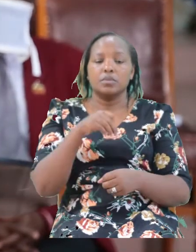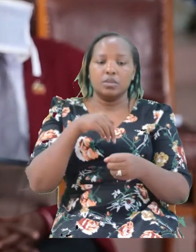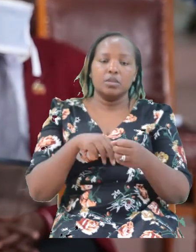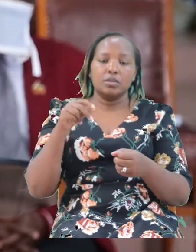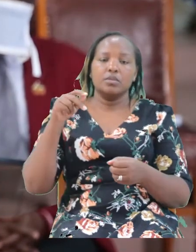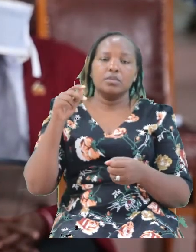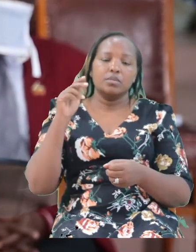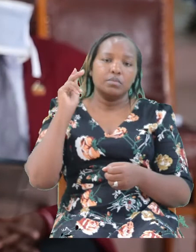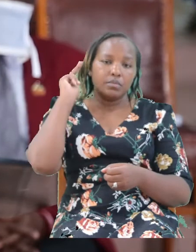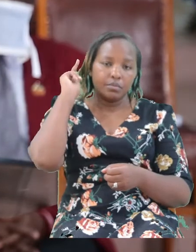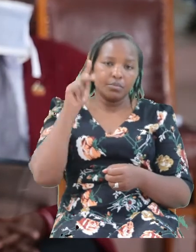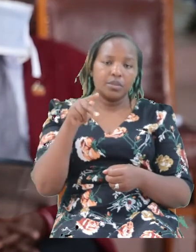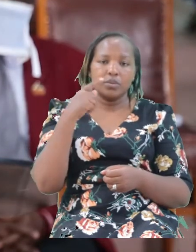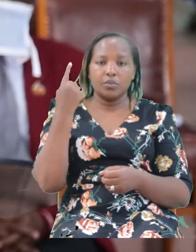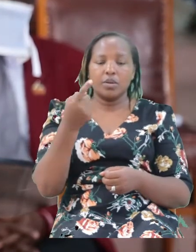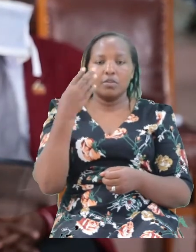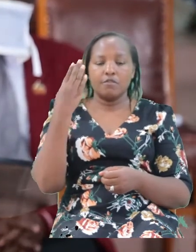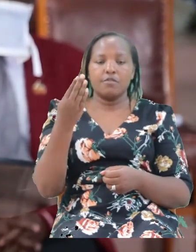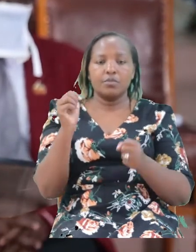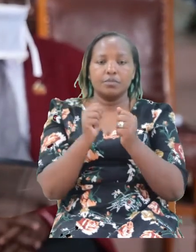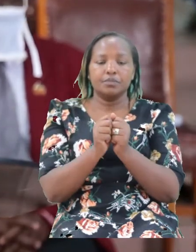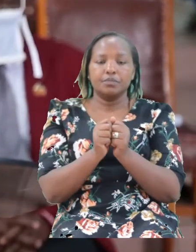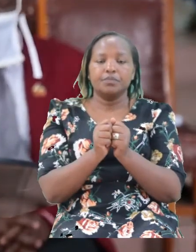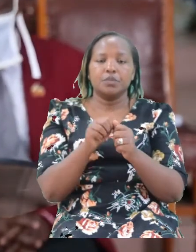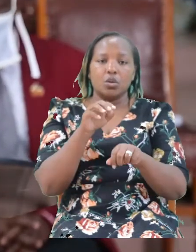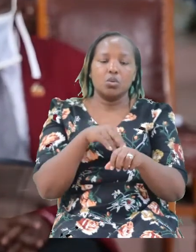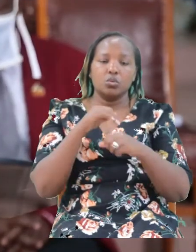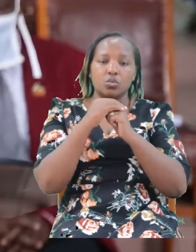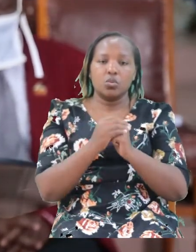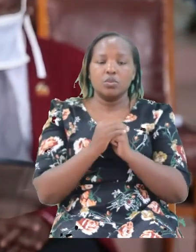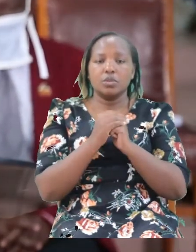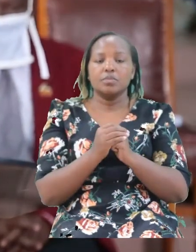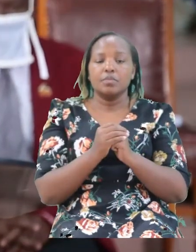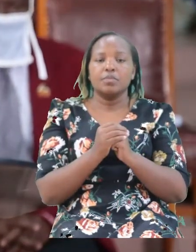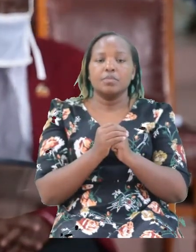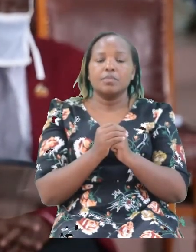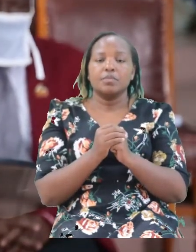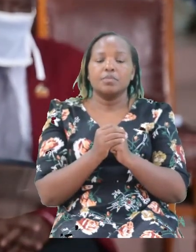Petro wa Kwanza 4:10, mwito wetu wa kuabudu,